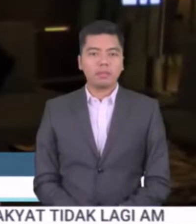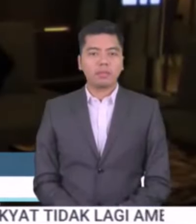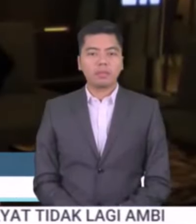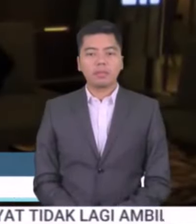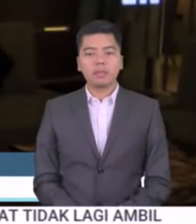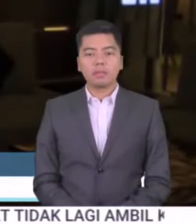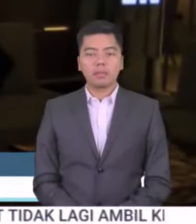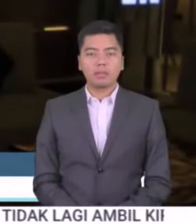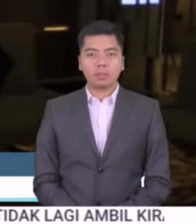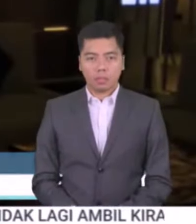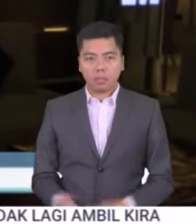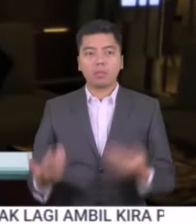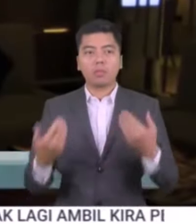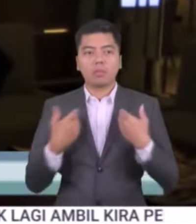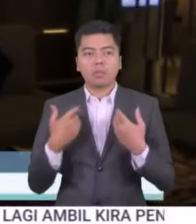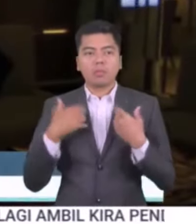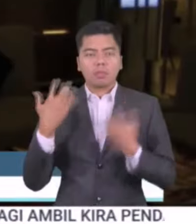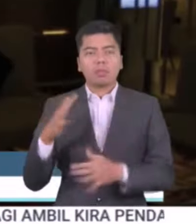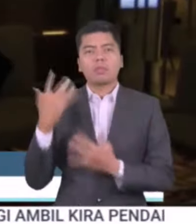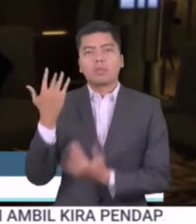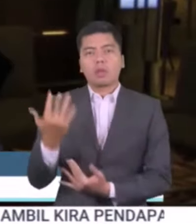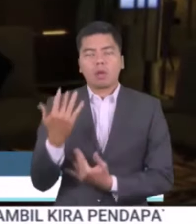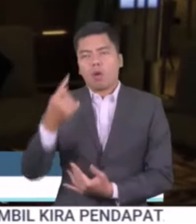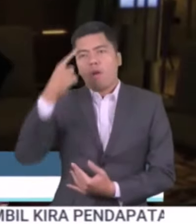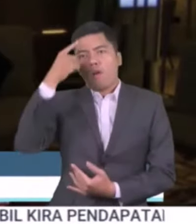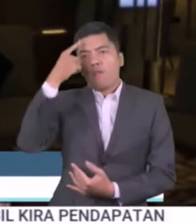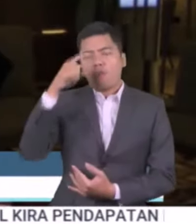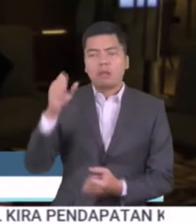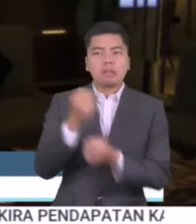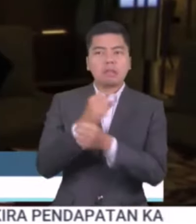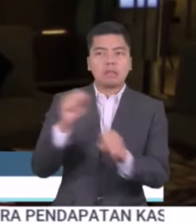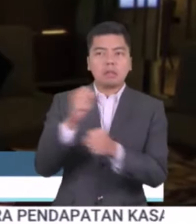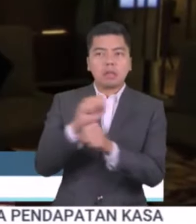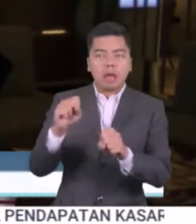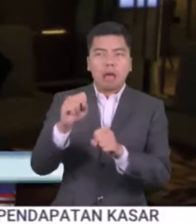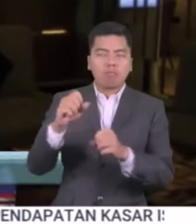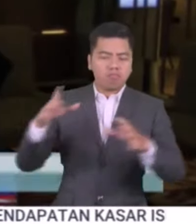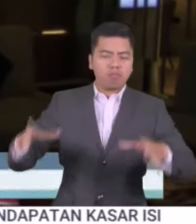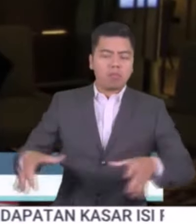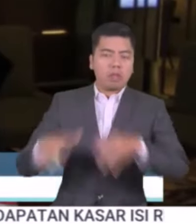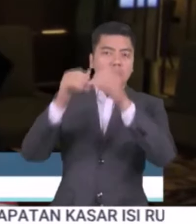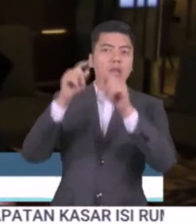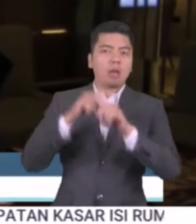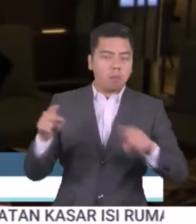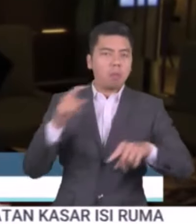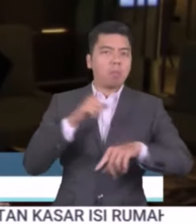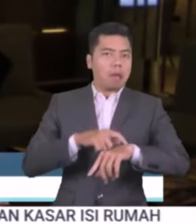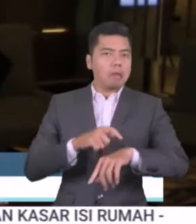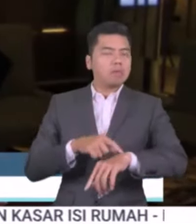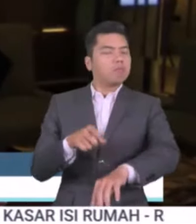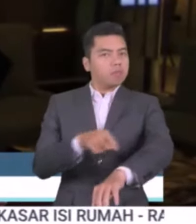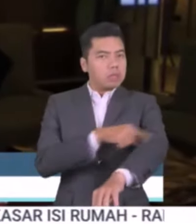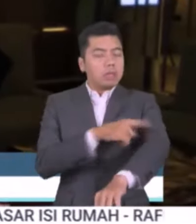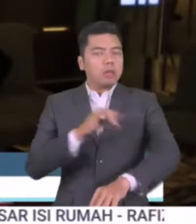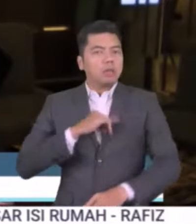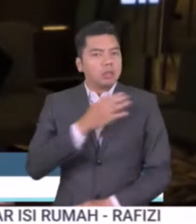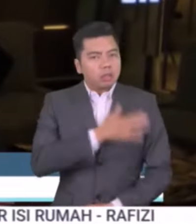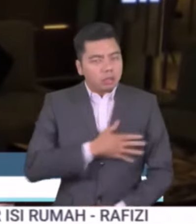terlibat ada yang akan menunggu pemasangantiank inian masa